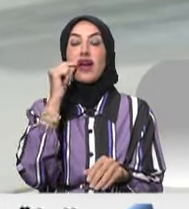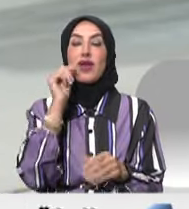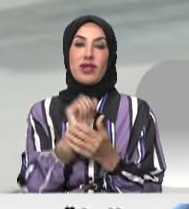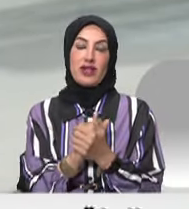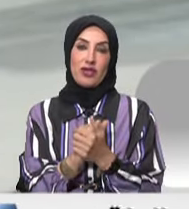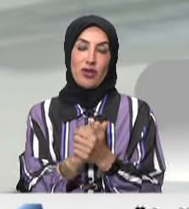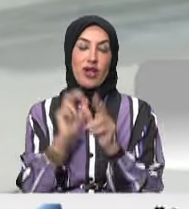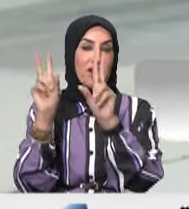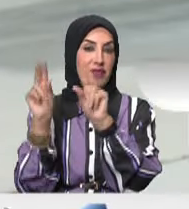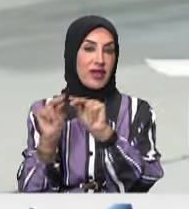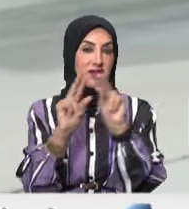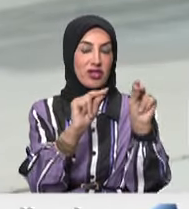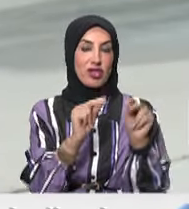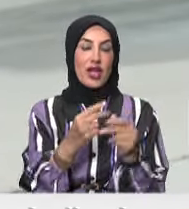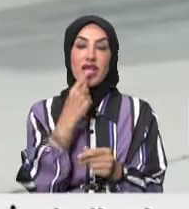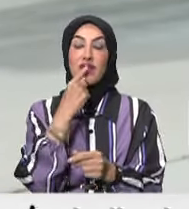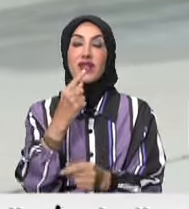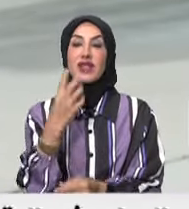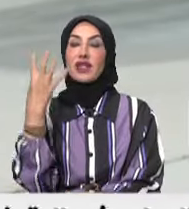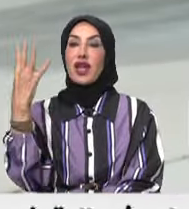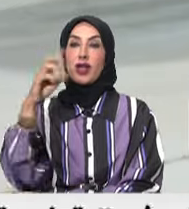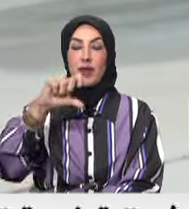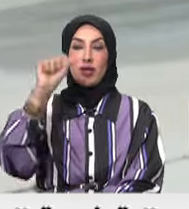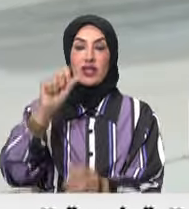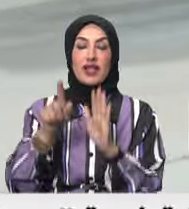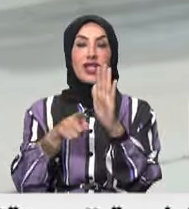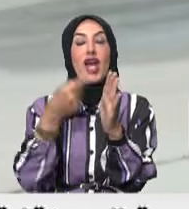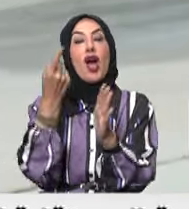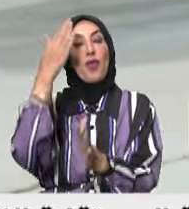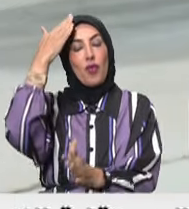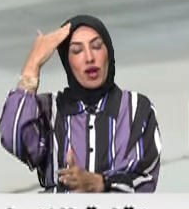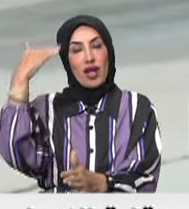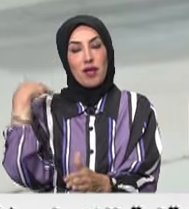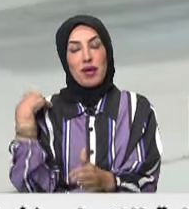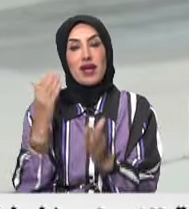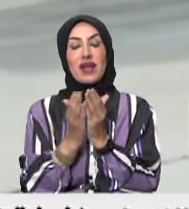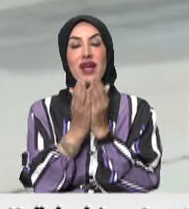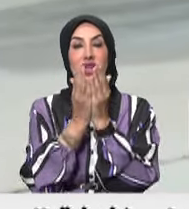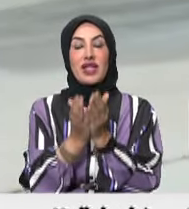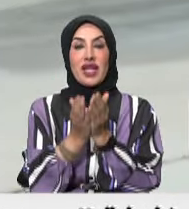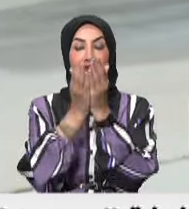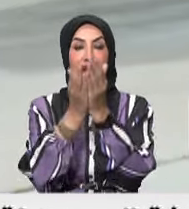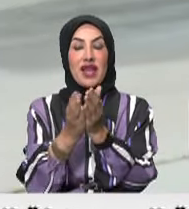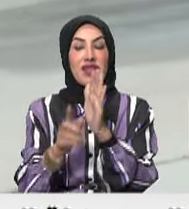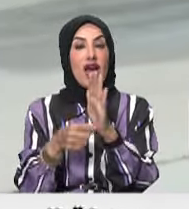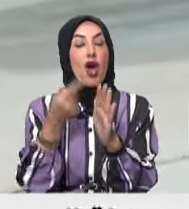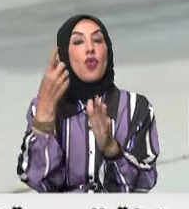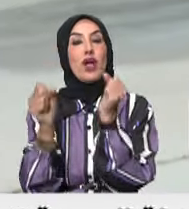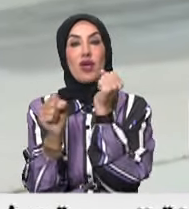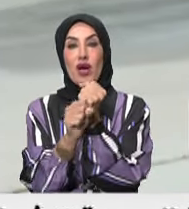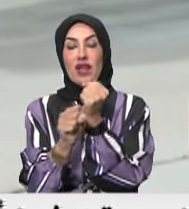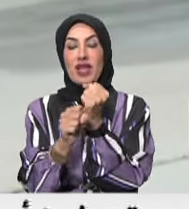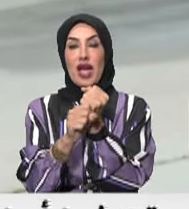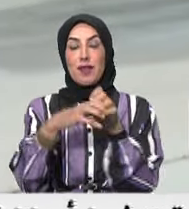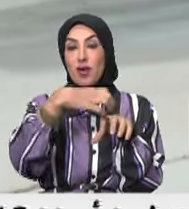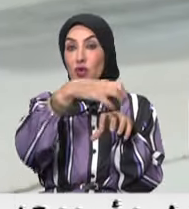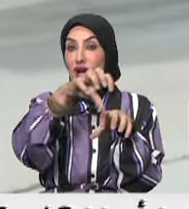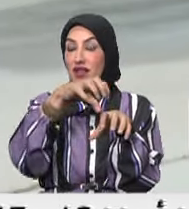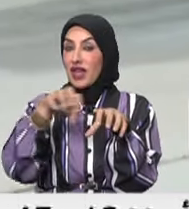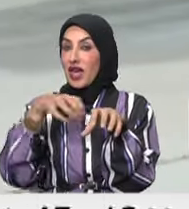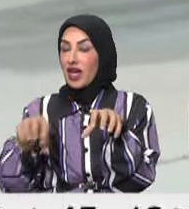بان في سنه 94 انضمت اول مره لخفر السواحل اغلت في عديد من الاعمال والاقسام سواء كان عمل